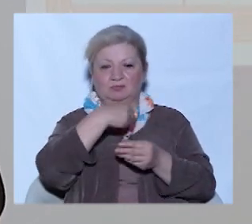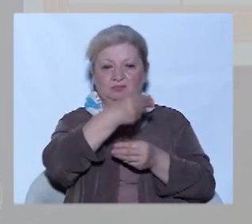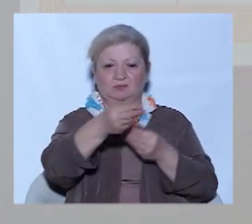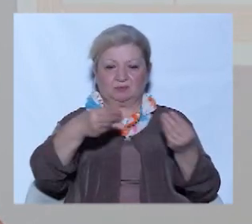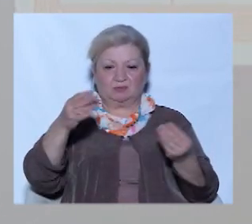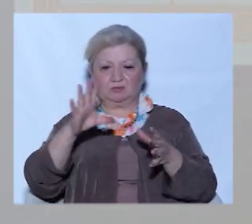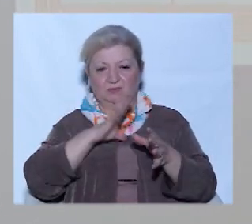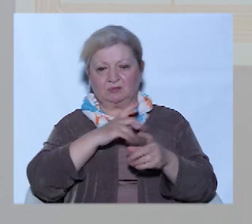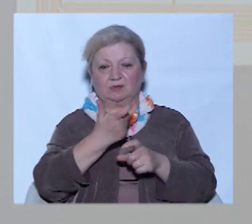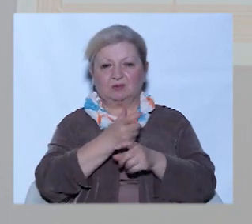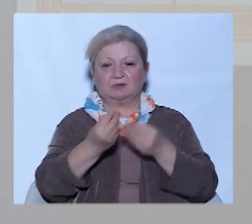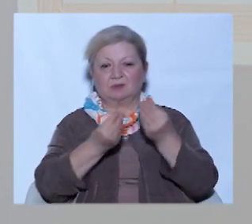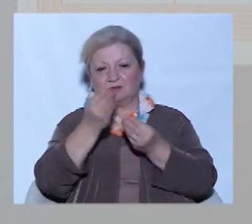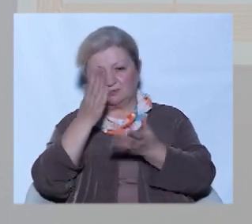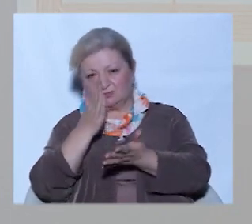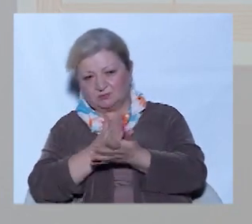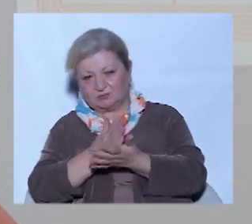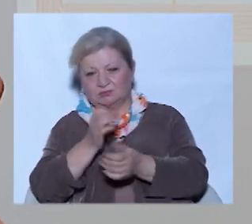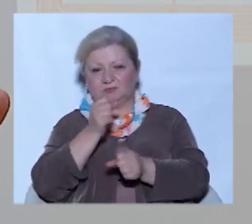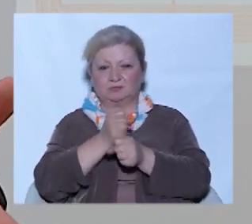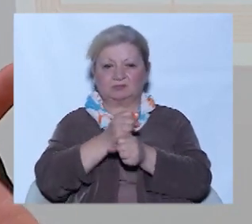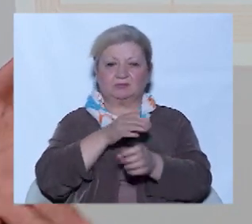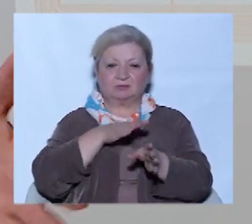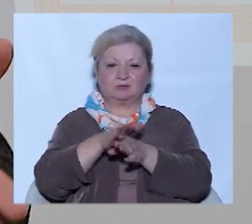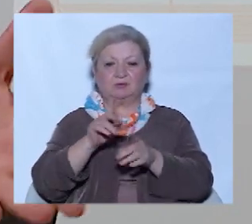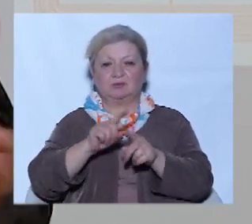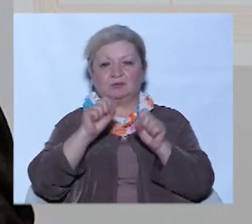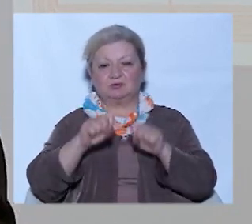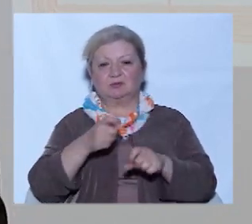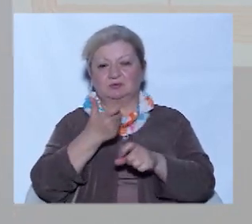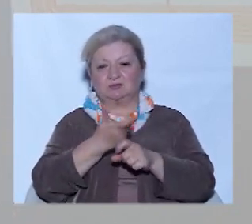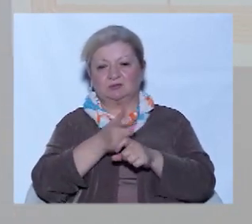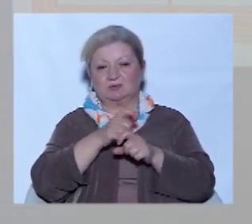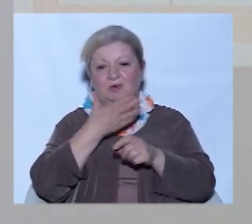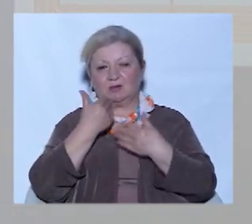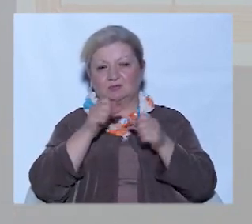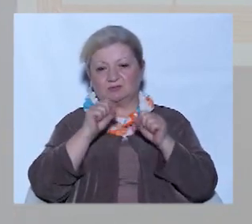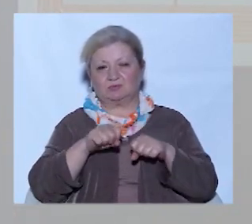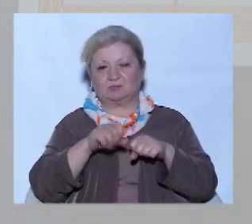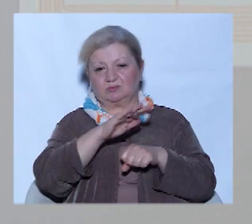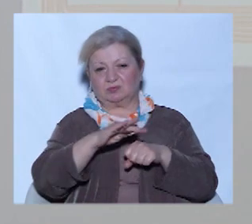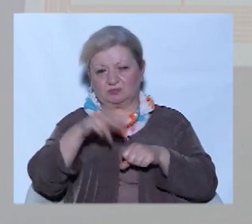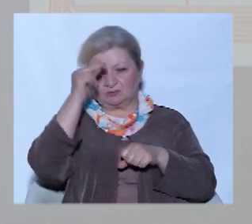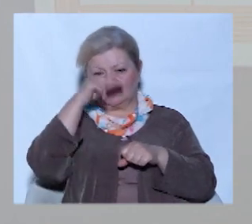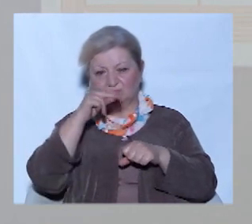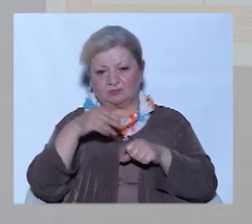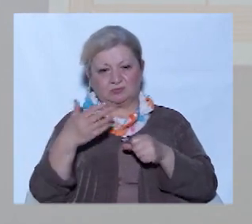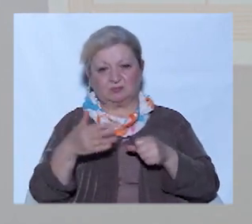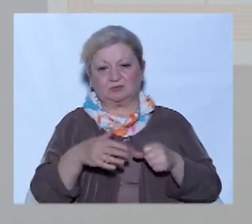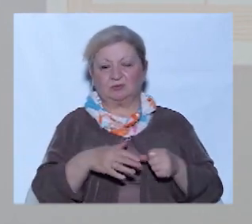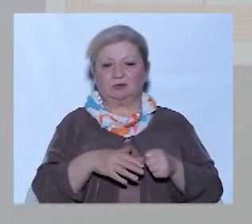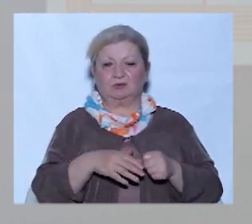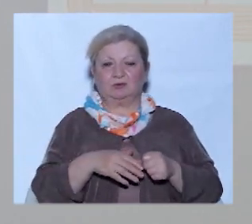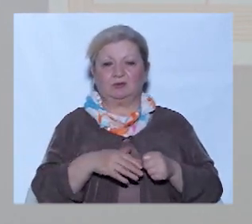საინტერესო სათამაშოა და მე მგონი ყველა სიამოვნებით გამოიყენებს იმისათვის, რომ ბავშვმა შეისწავლოს თუნდაც ანბანი. მაგრამ ამას